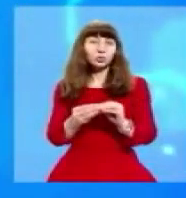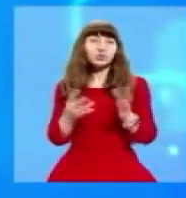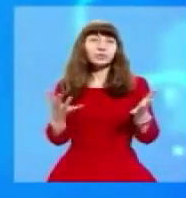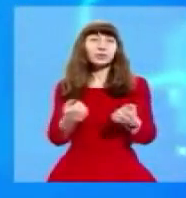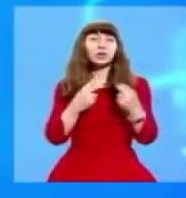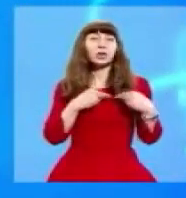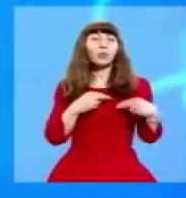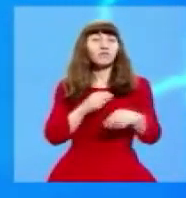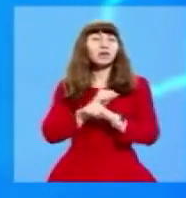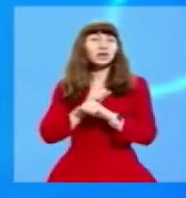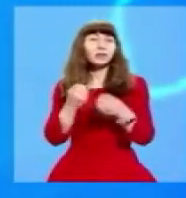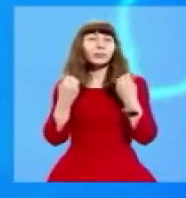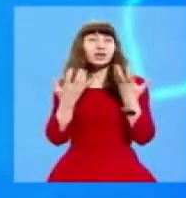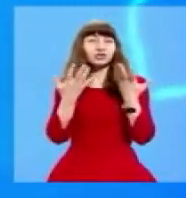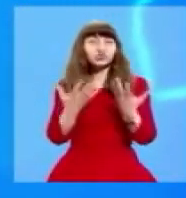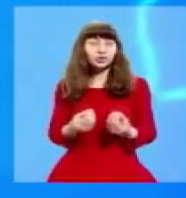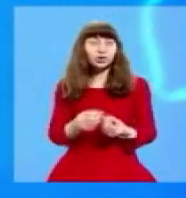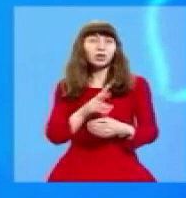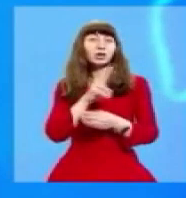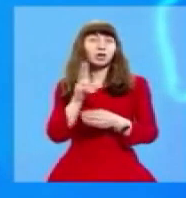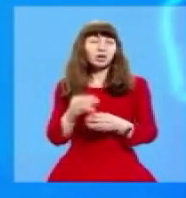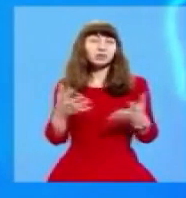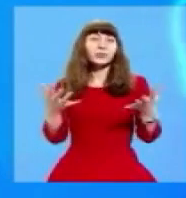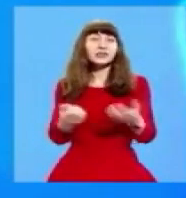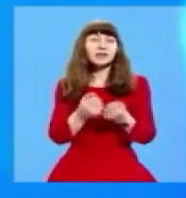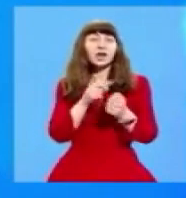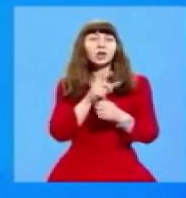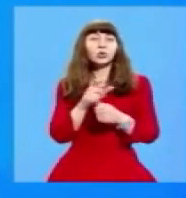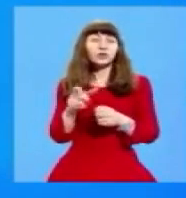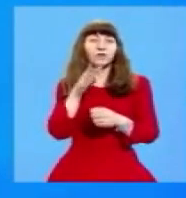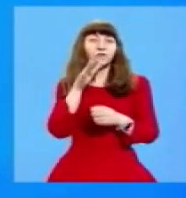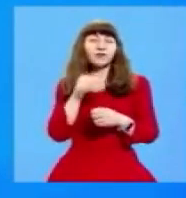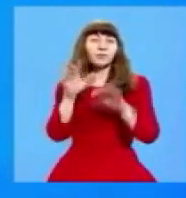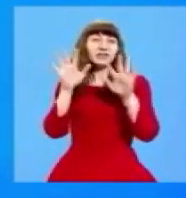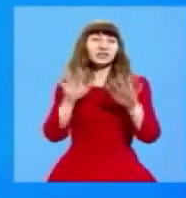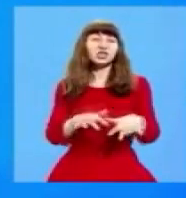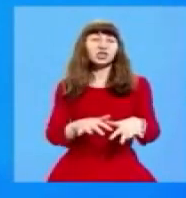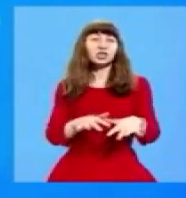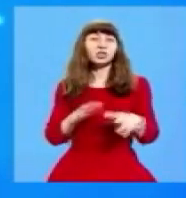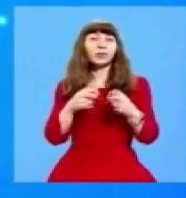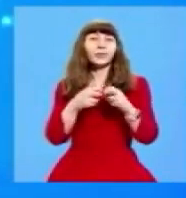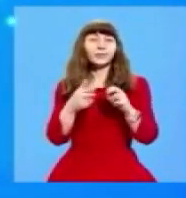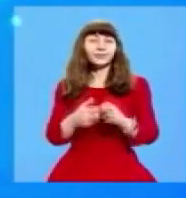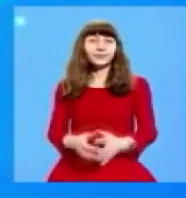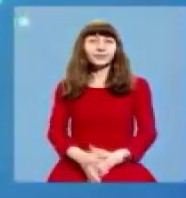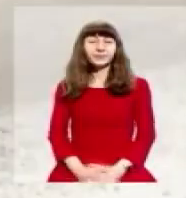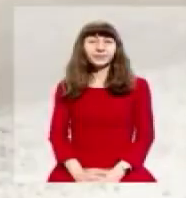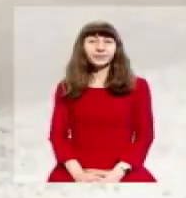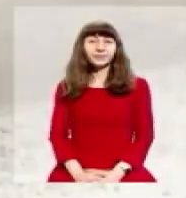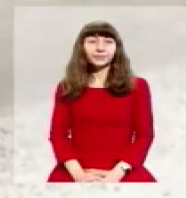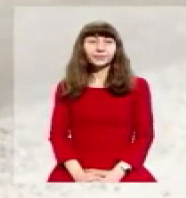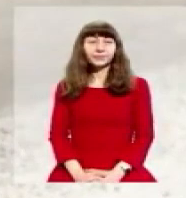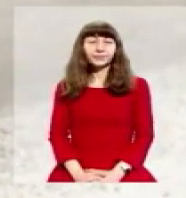аварийно-спасательных работ в выходные и праздничные дни. О том, как вызволяли из снежного плена, рассказали департаменты ЧС.